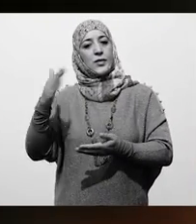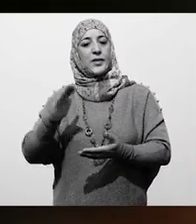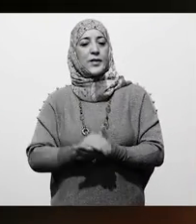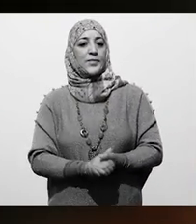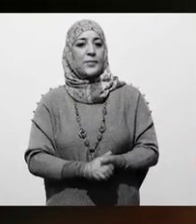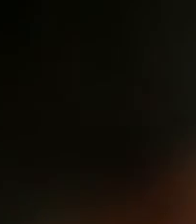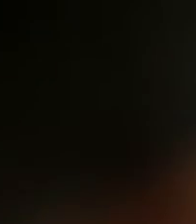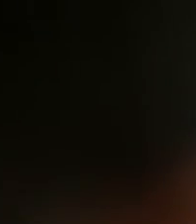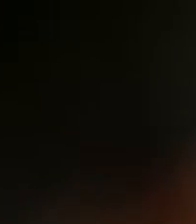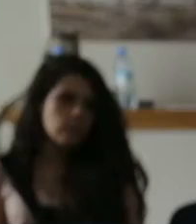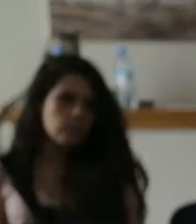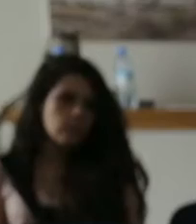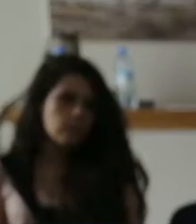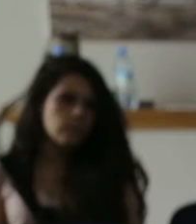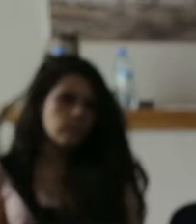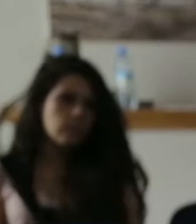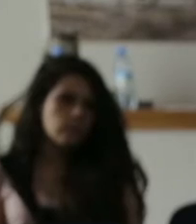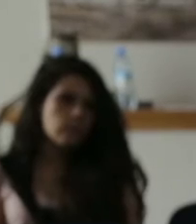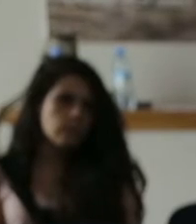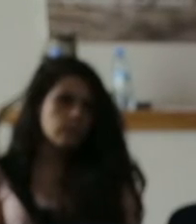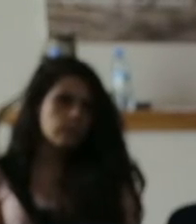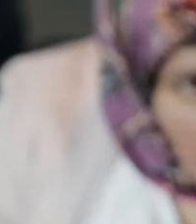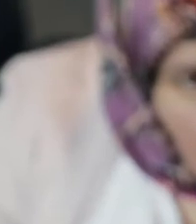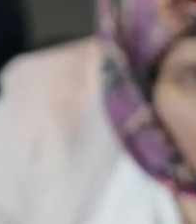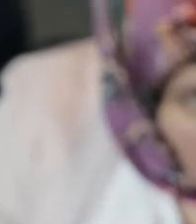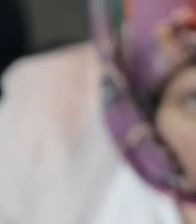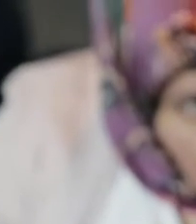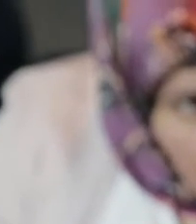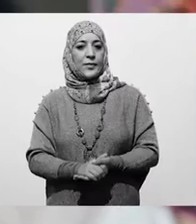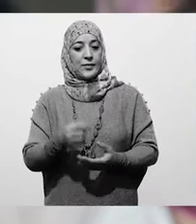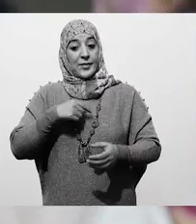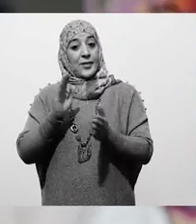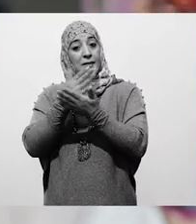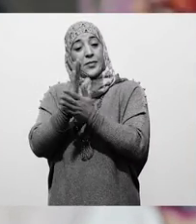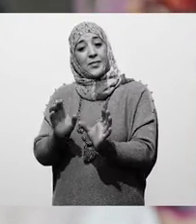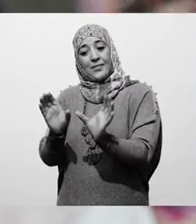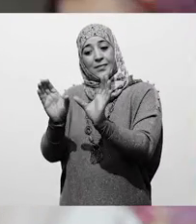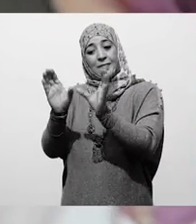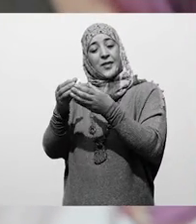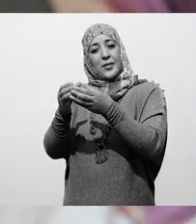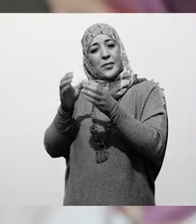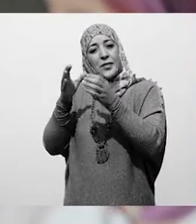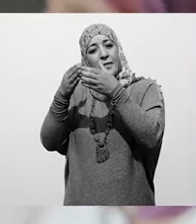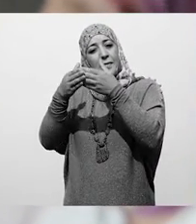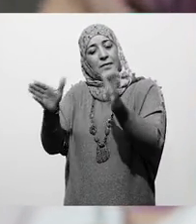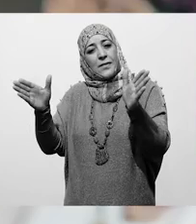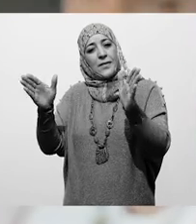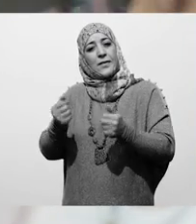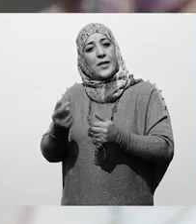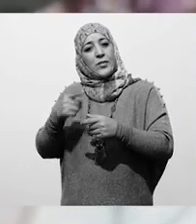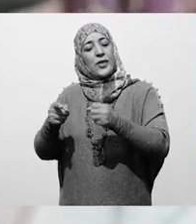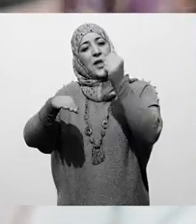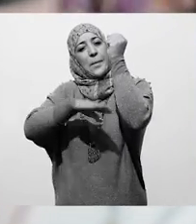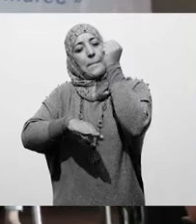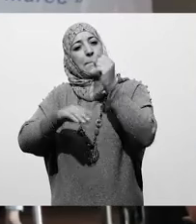trois outils directement adaptés du RPI et avec le questionnaire. Je coordonne une équipe qui est plus